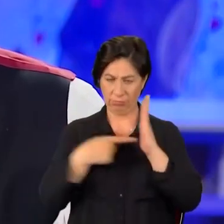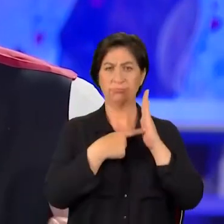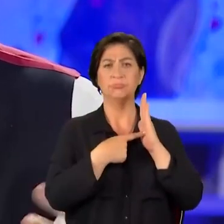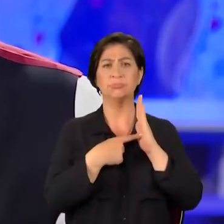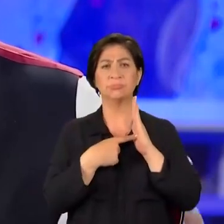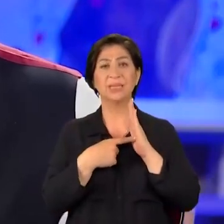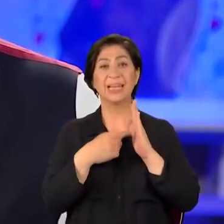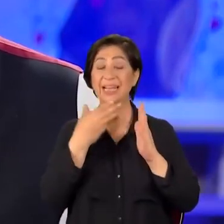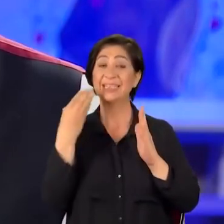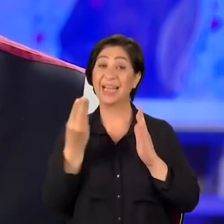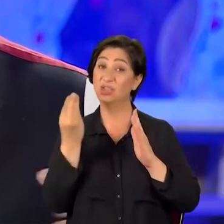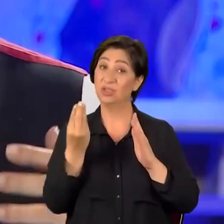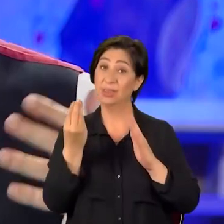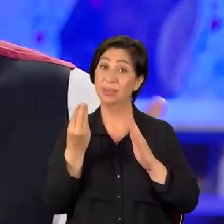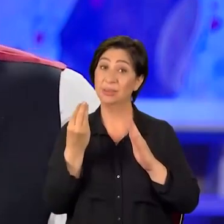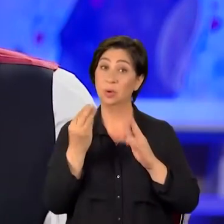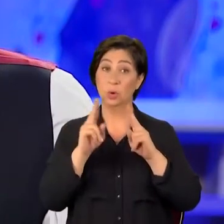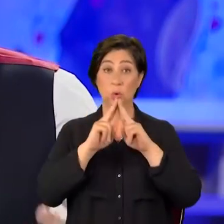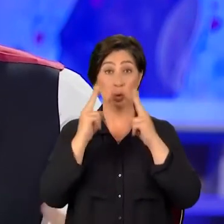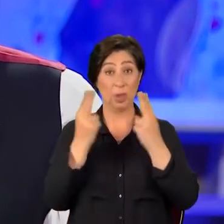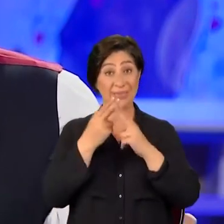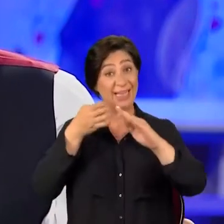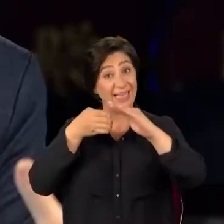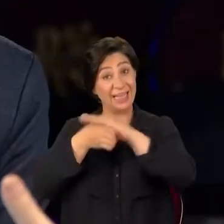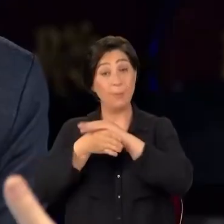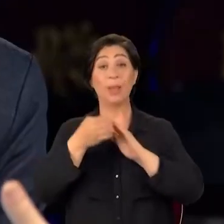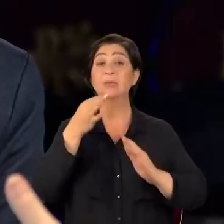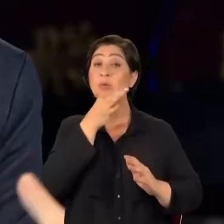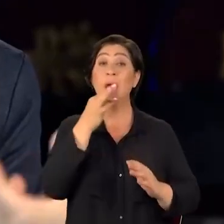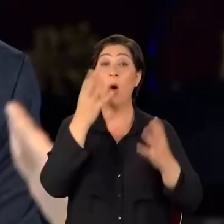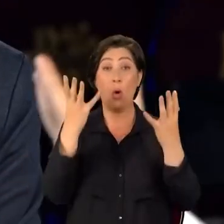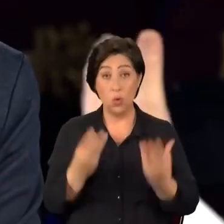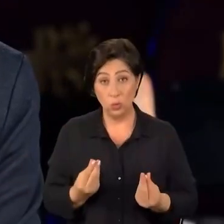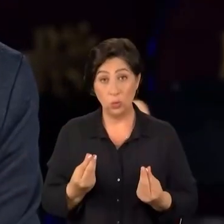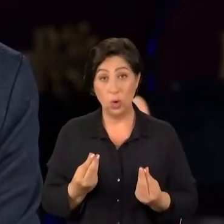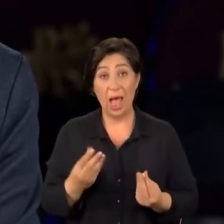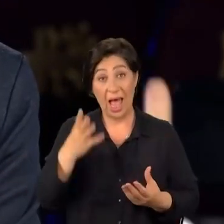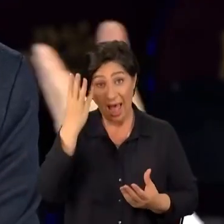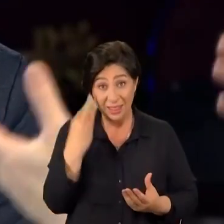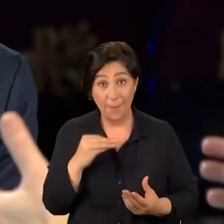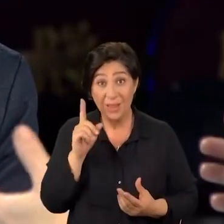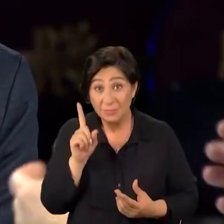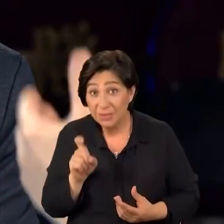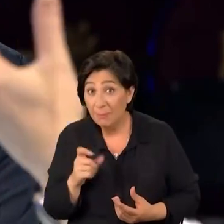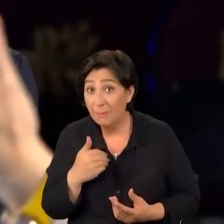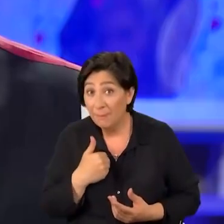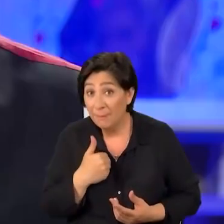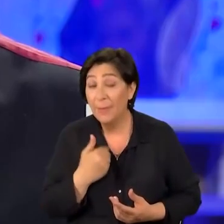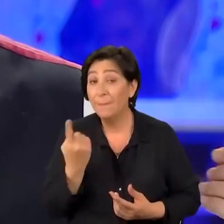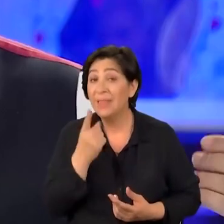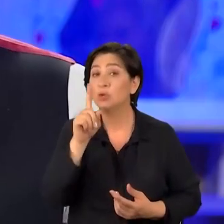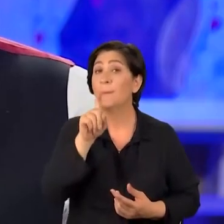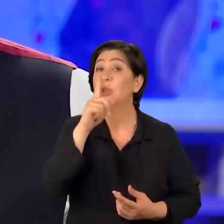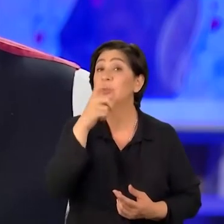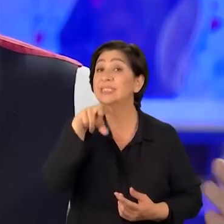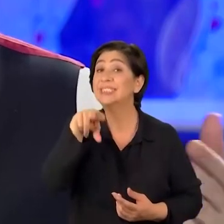ideolojisiz gençlerin dünyasına girmek üzere olduğumuzu anlamalı mıyım? Bir de şunu soracağım.